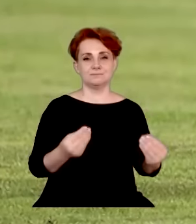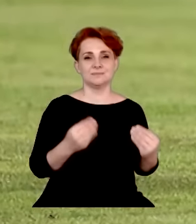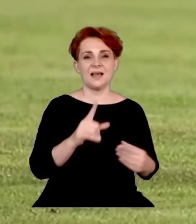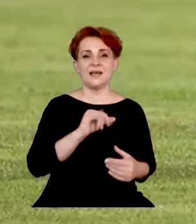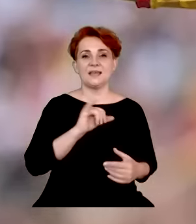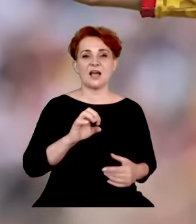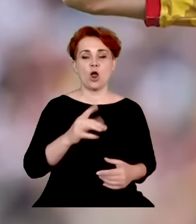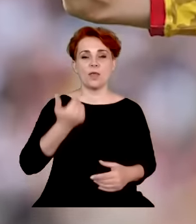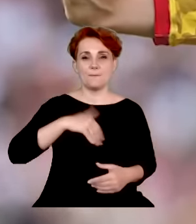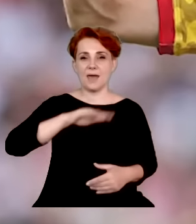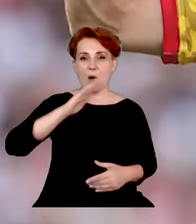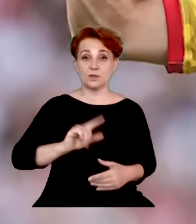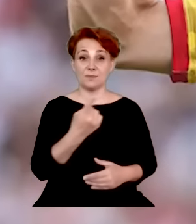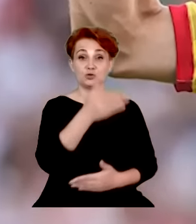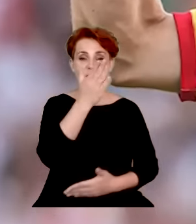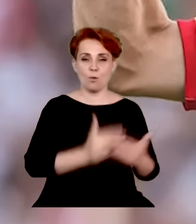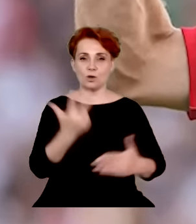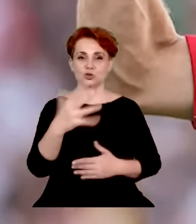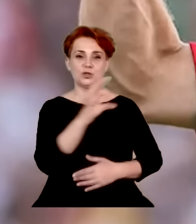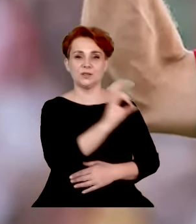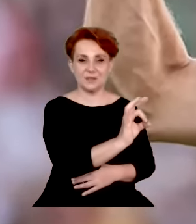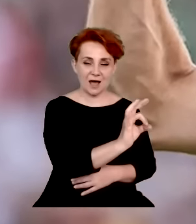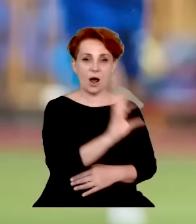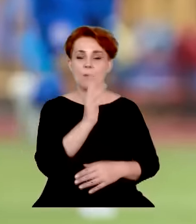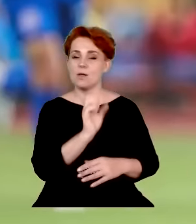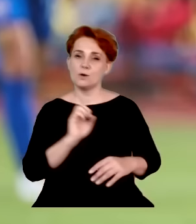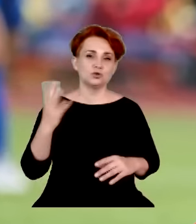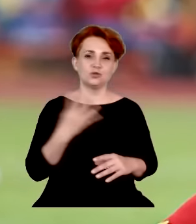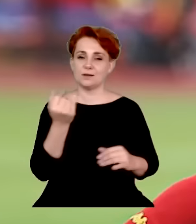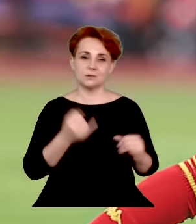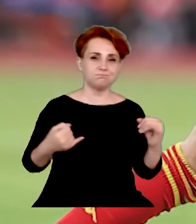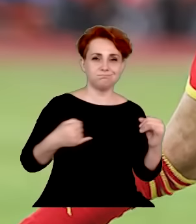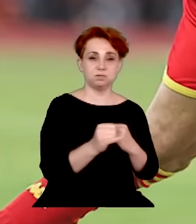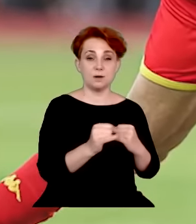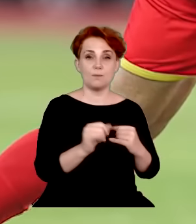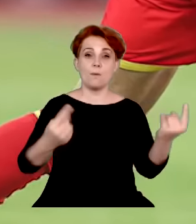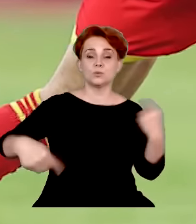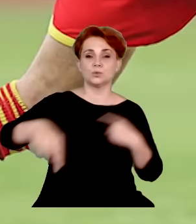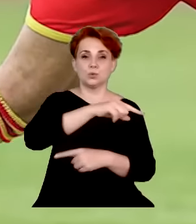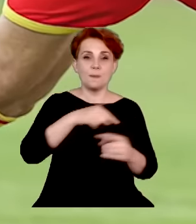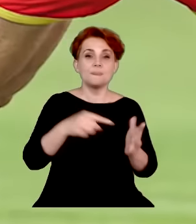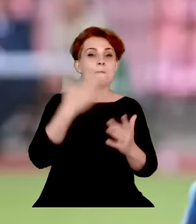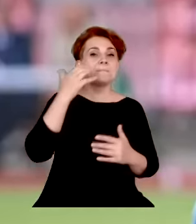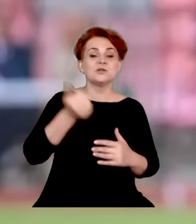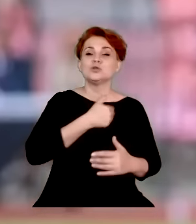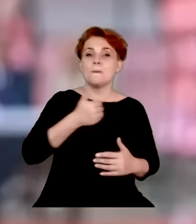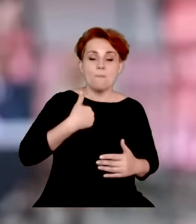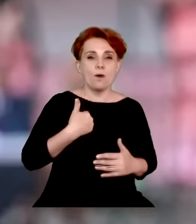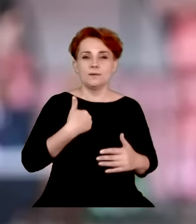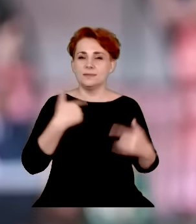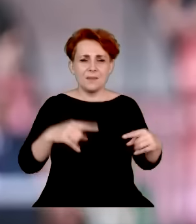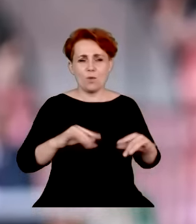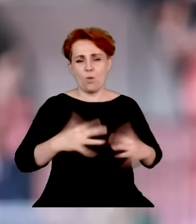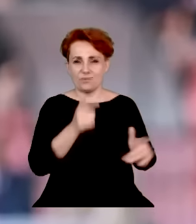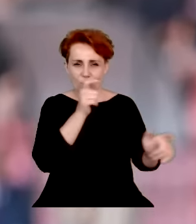połowie prowadziła już 3-0, a hat-tricka skompletował Jesus Imaz. Po zmianie stron mistrz Polski nie tylko kontrolował przebieg rywalizacji, ale